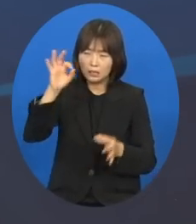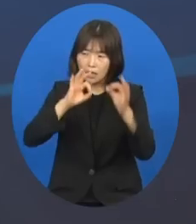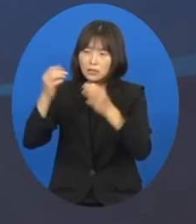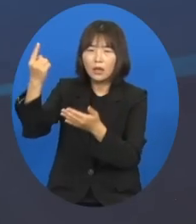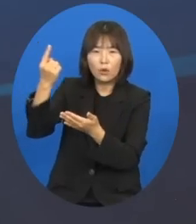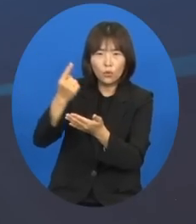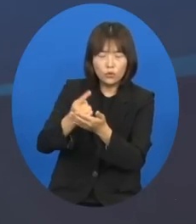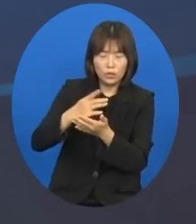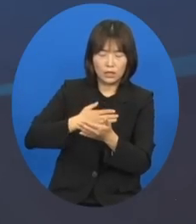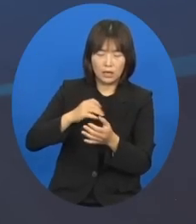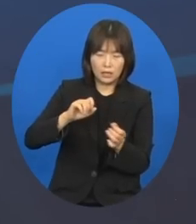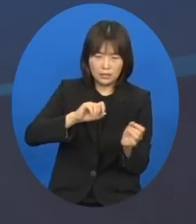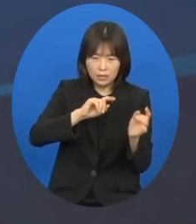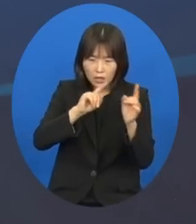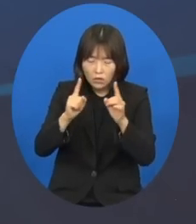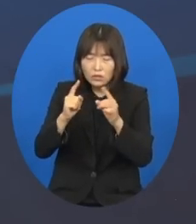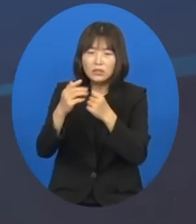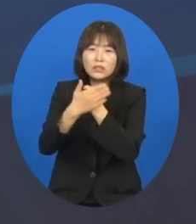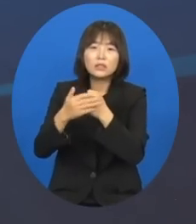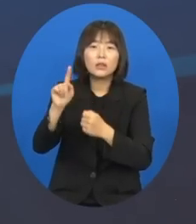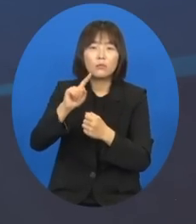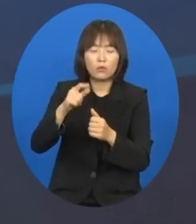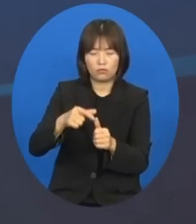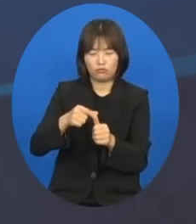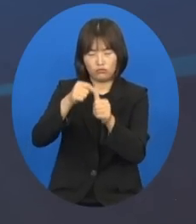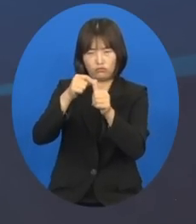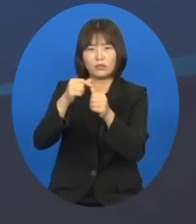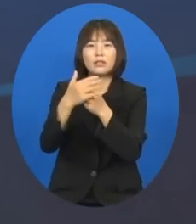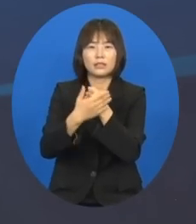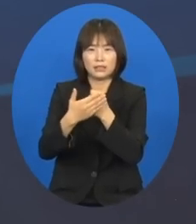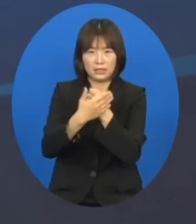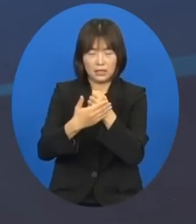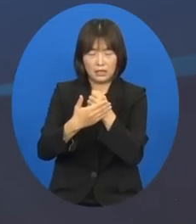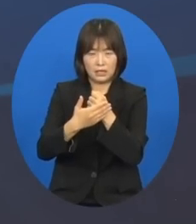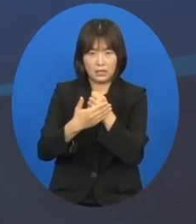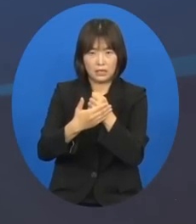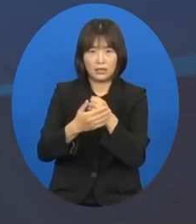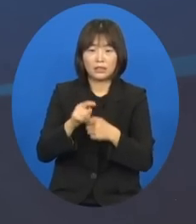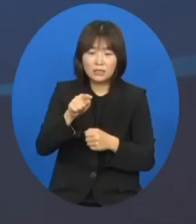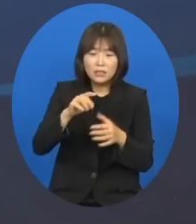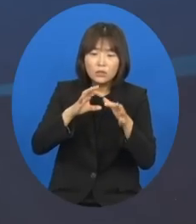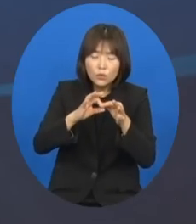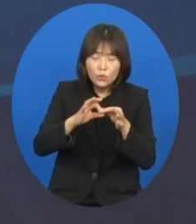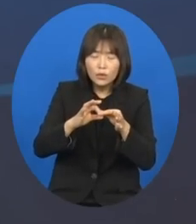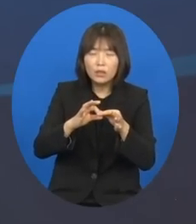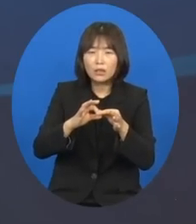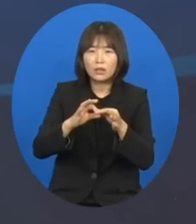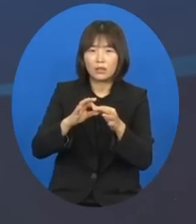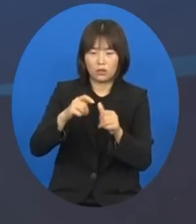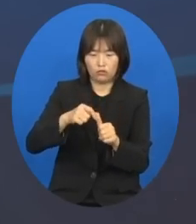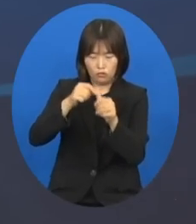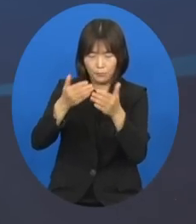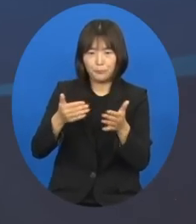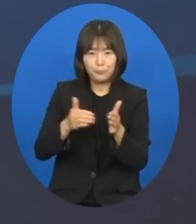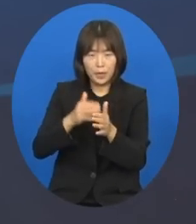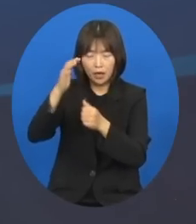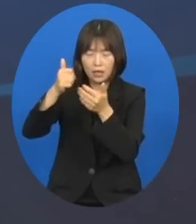이건 구원의 은혜입니다 그렇게 해서 우리는 구원을 받았고 하나님의 자녀가 되었습니다